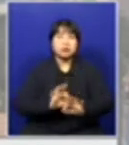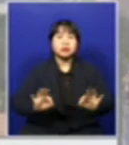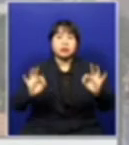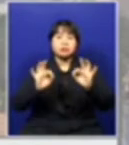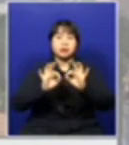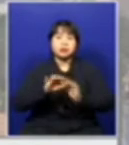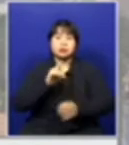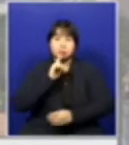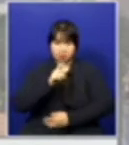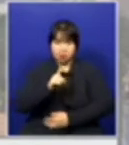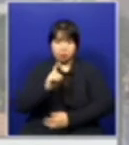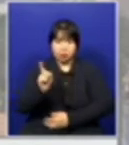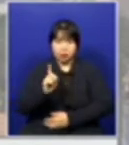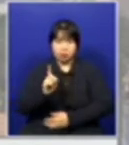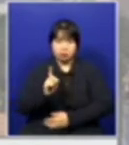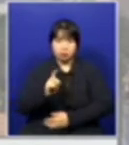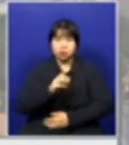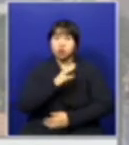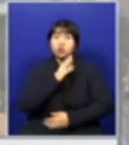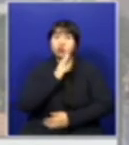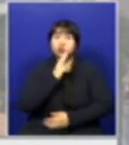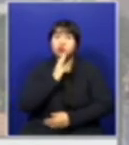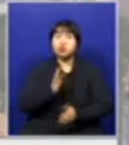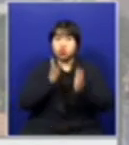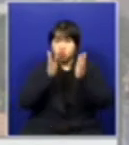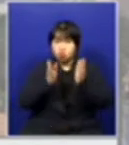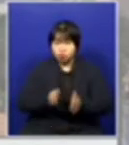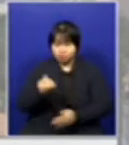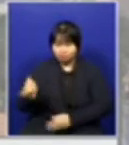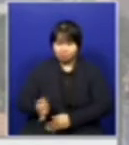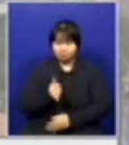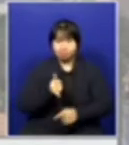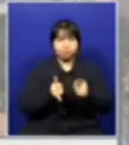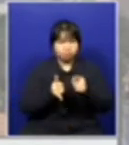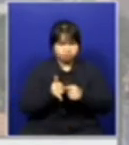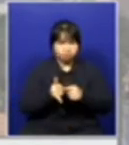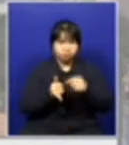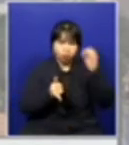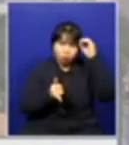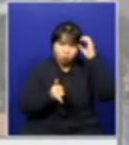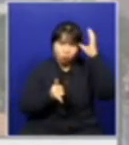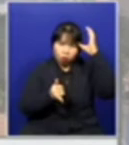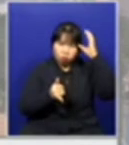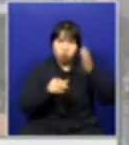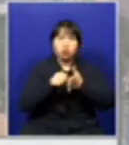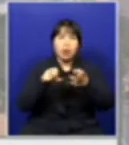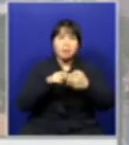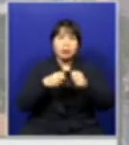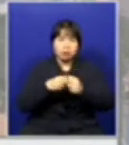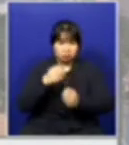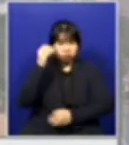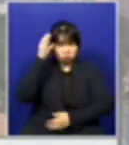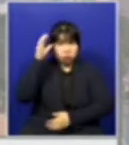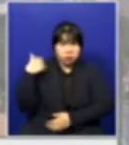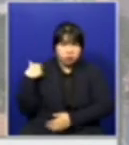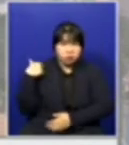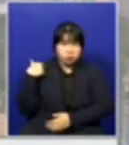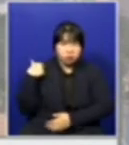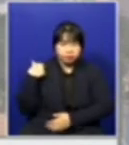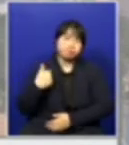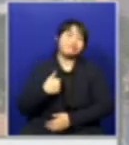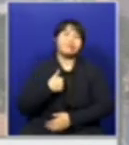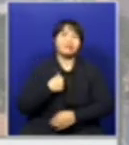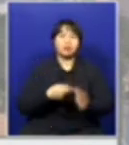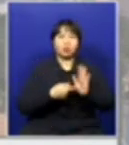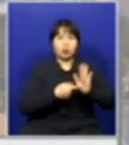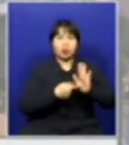ก็คือคนที่จะเข้ามาแก้ปัญหามีองค์ความรู้ในการแก้ปัญหานั้นหรือไม่ดิฉันก็จะขอยกตัวอย่